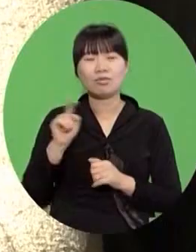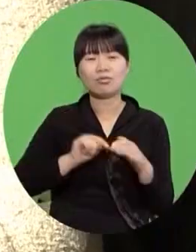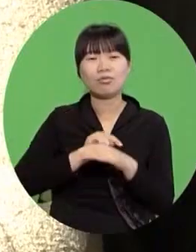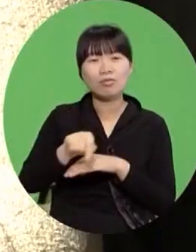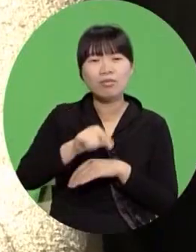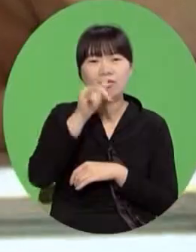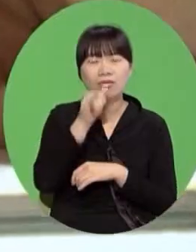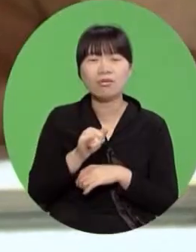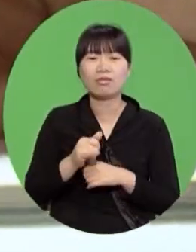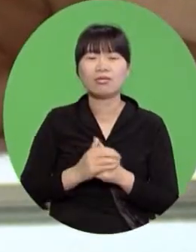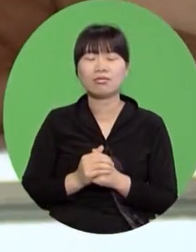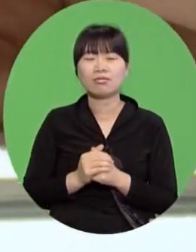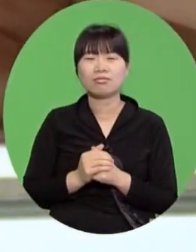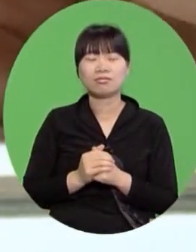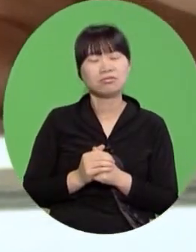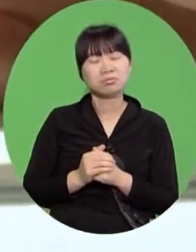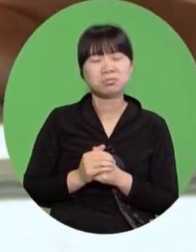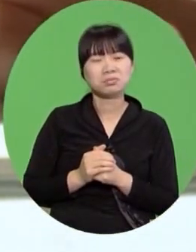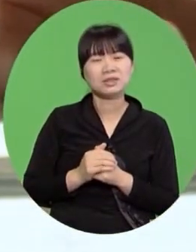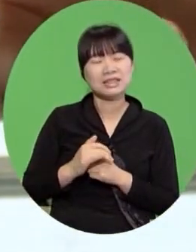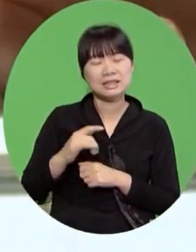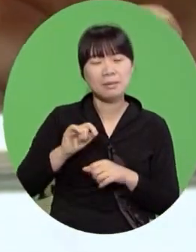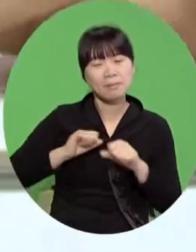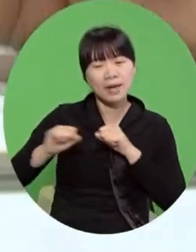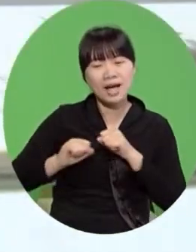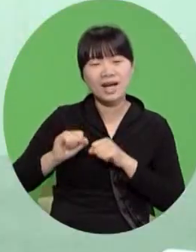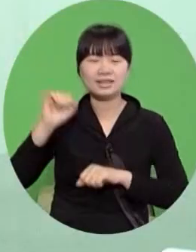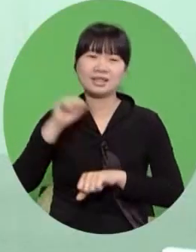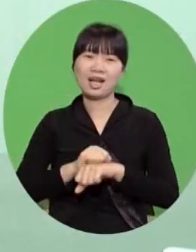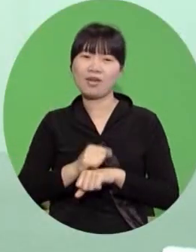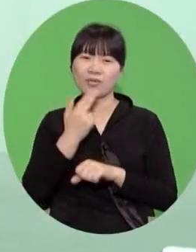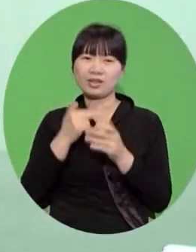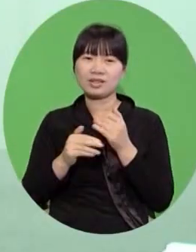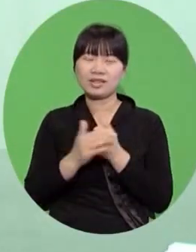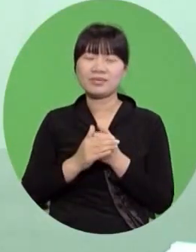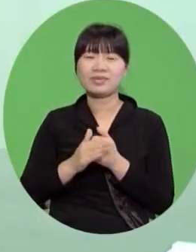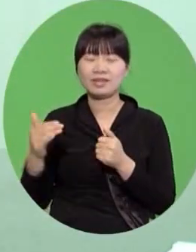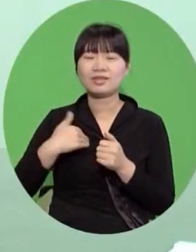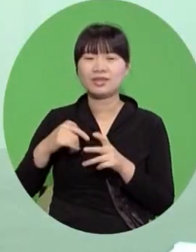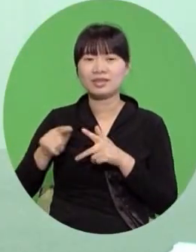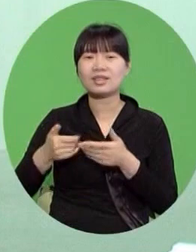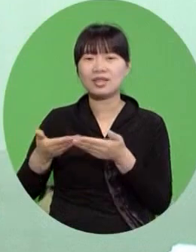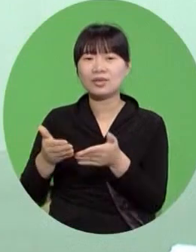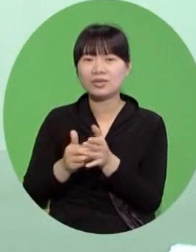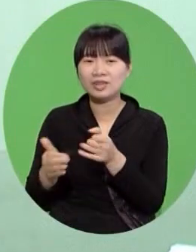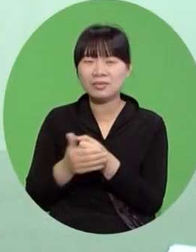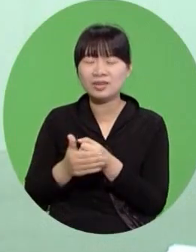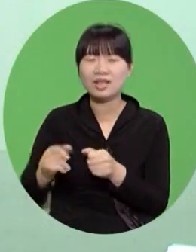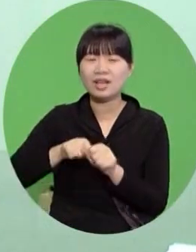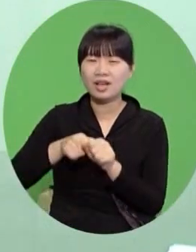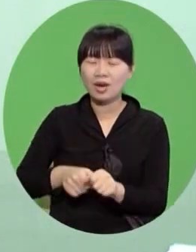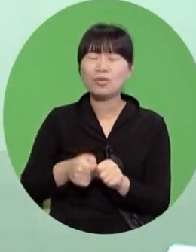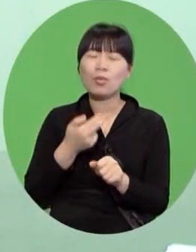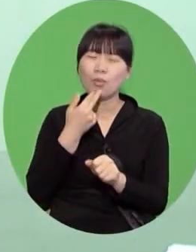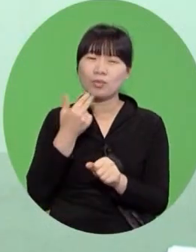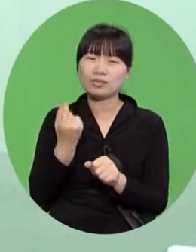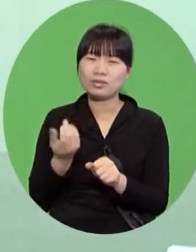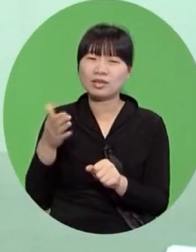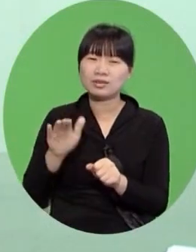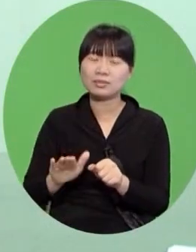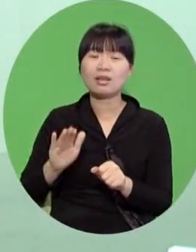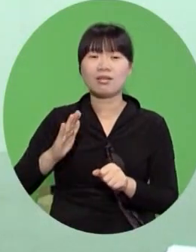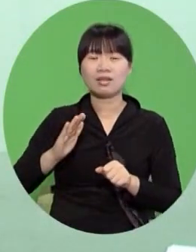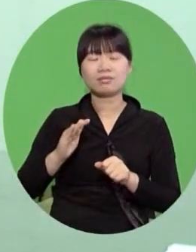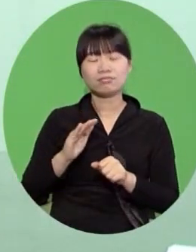나가서 막 하는 것 같지 않아서 이해를 해요 제가. 그래도 강요한 적은 거의 없었던 것 같아요.